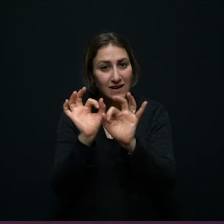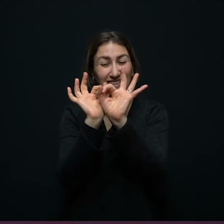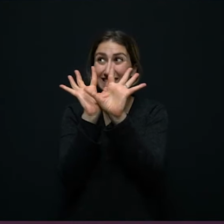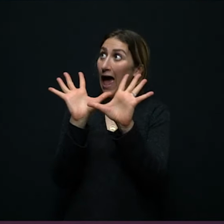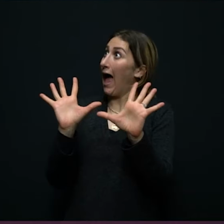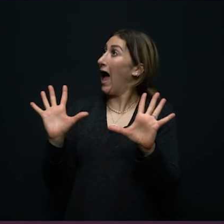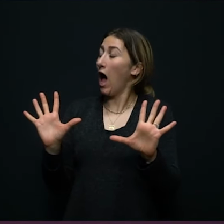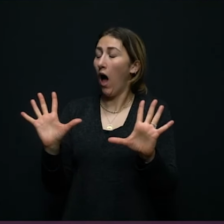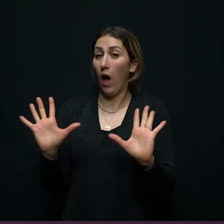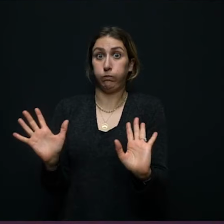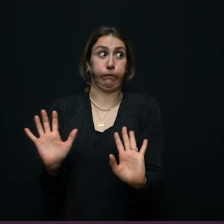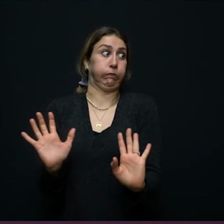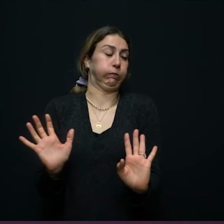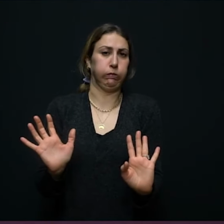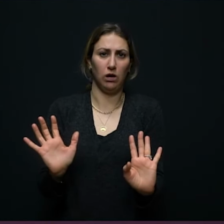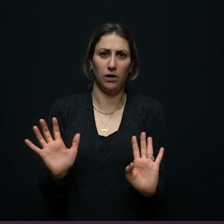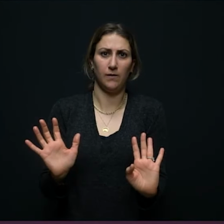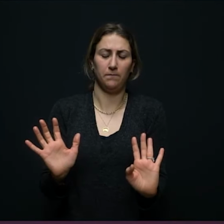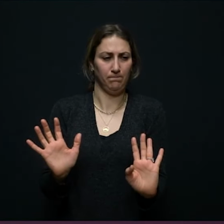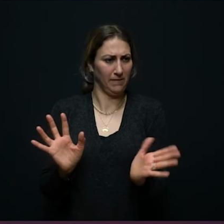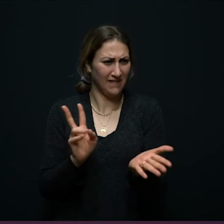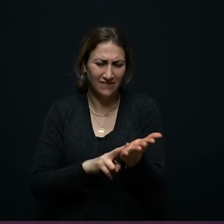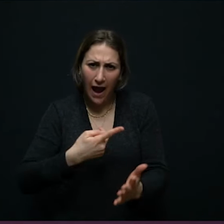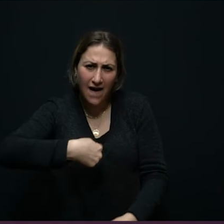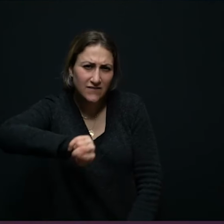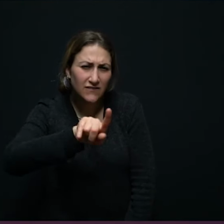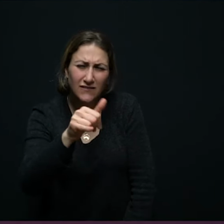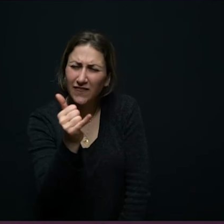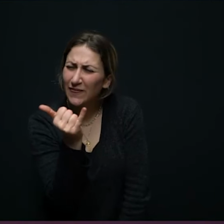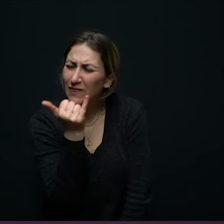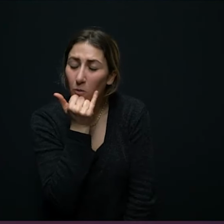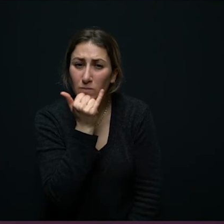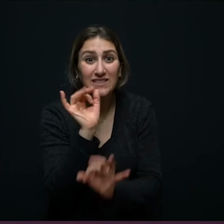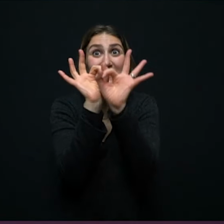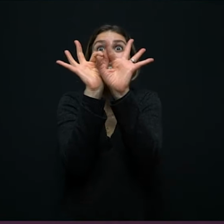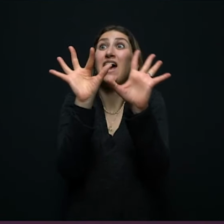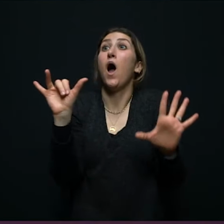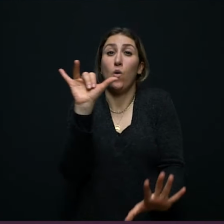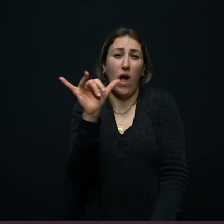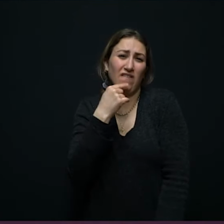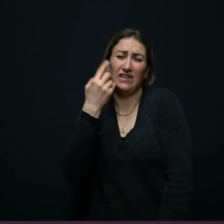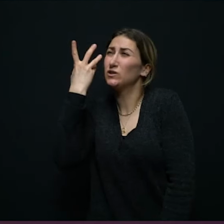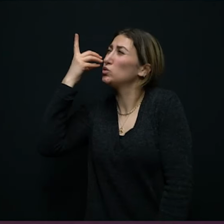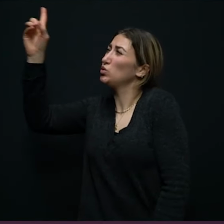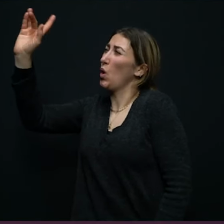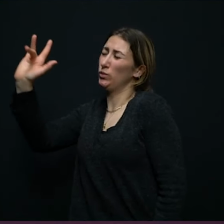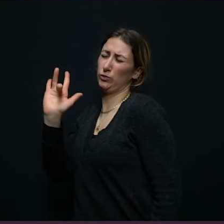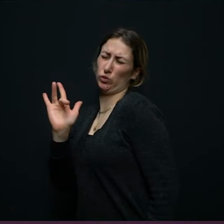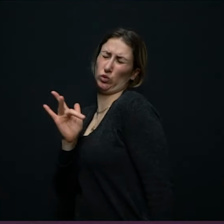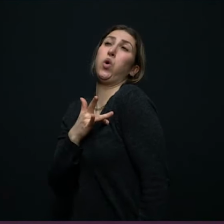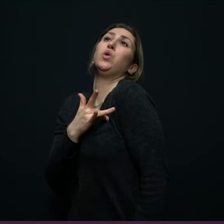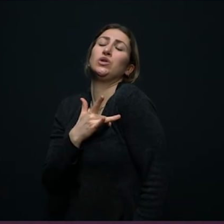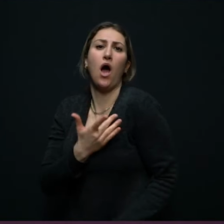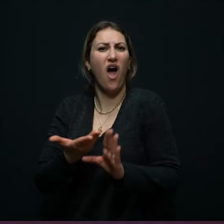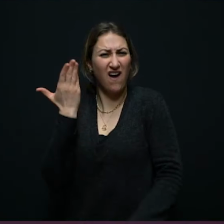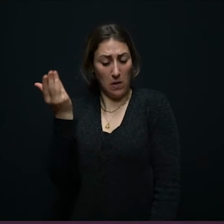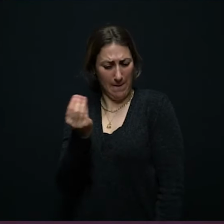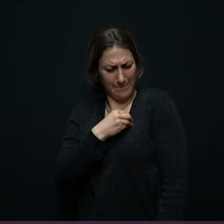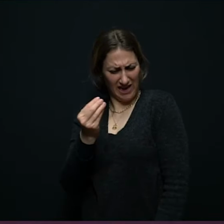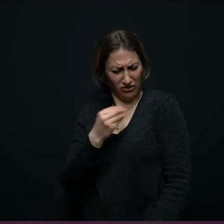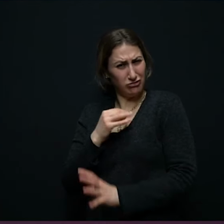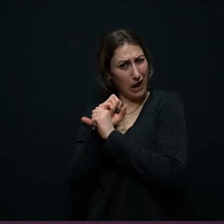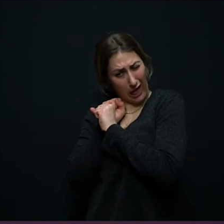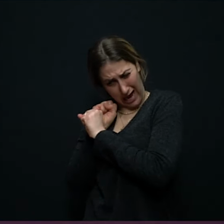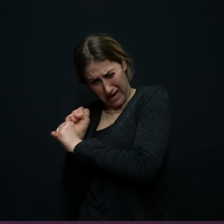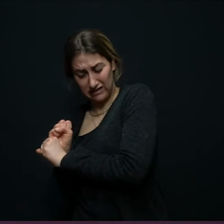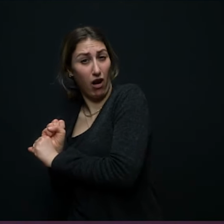privilège d'être touché par dieu d'être libéré de l'esclavagé du péché le privilège d'être transformés d'être